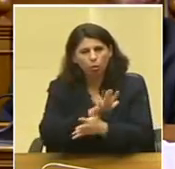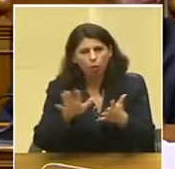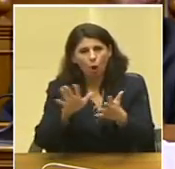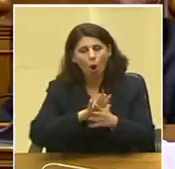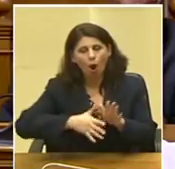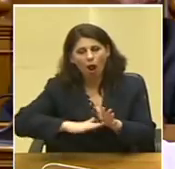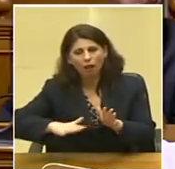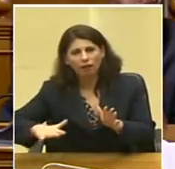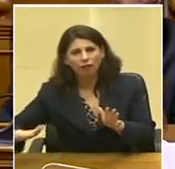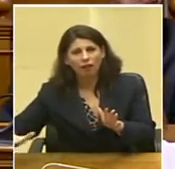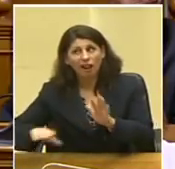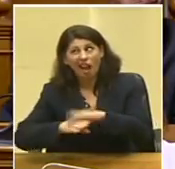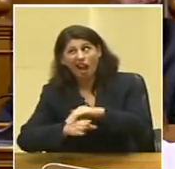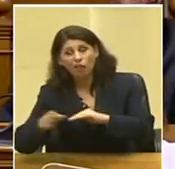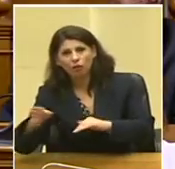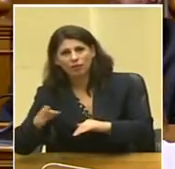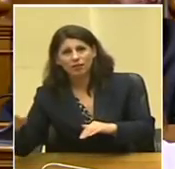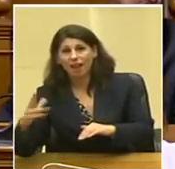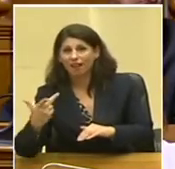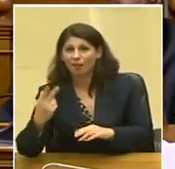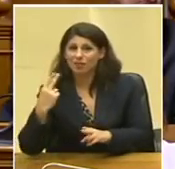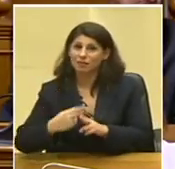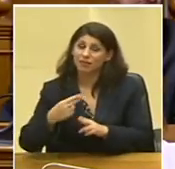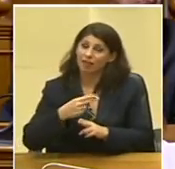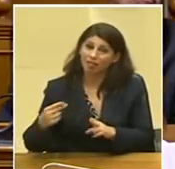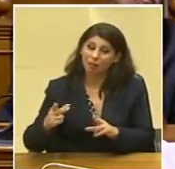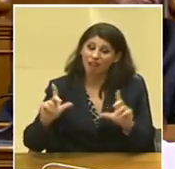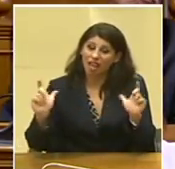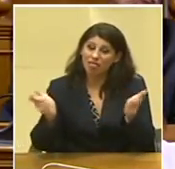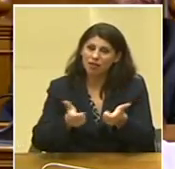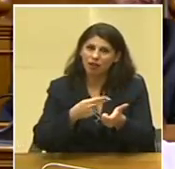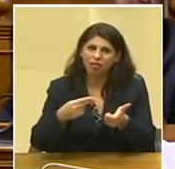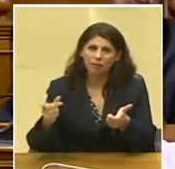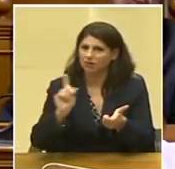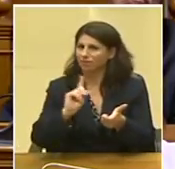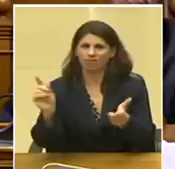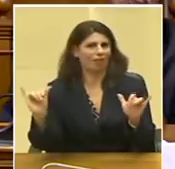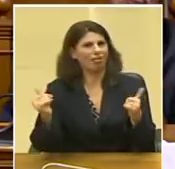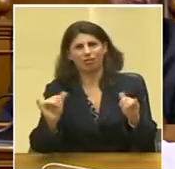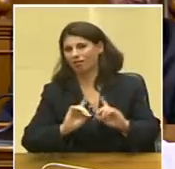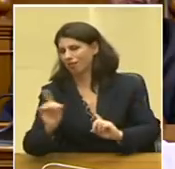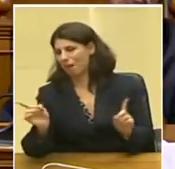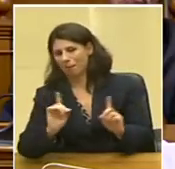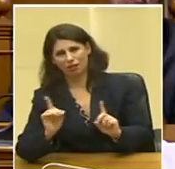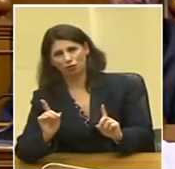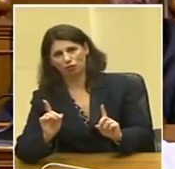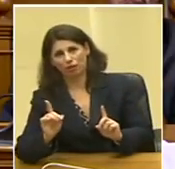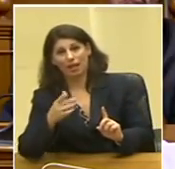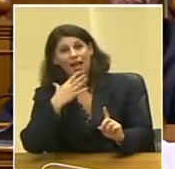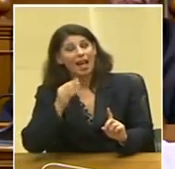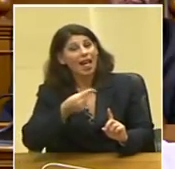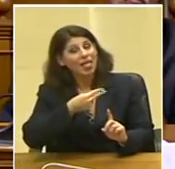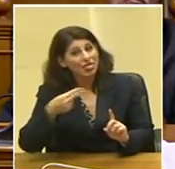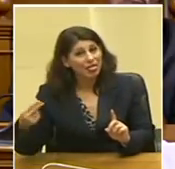με κρίσιμα θέματα εθνικά δεν μπορεί κανείς να παίζει. Και το λέω τούτο, διότι ζήτημα